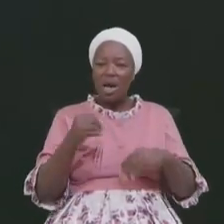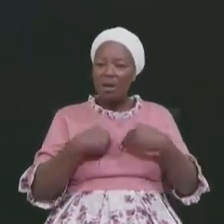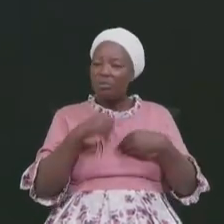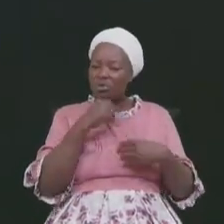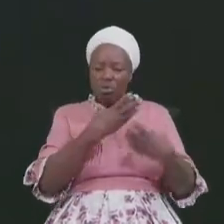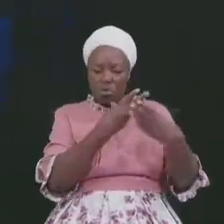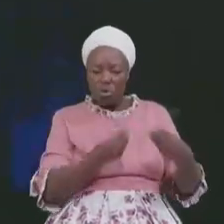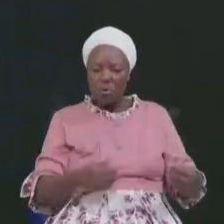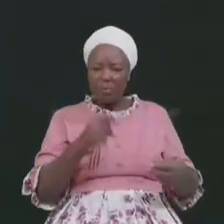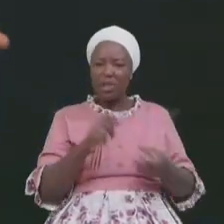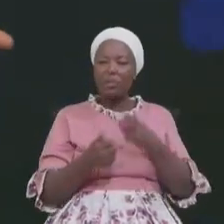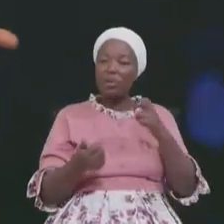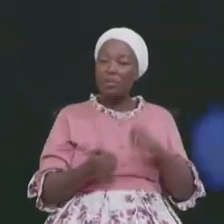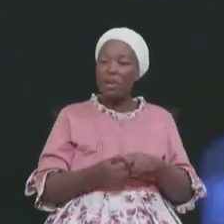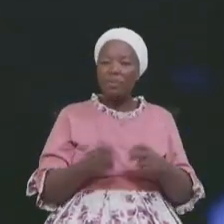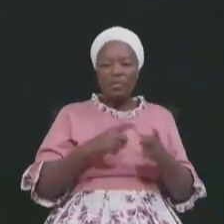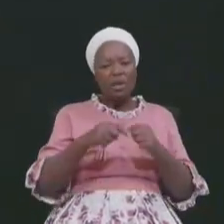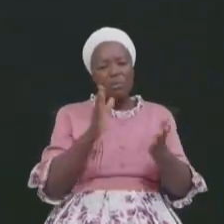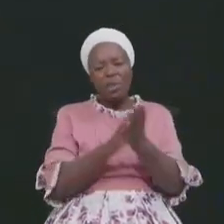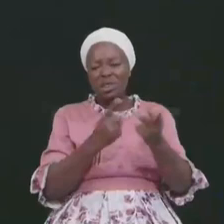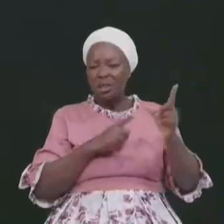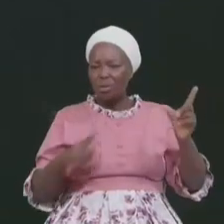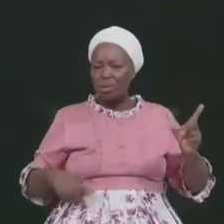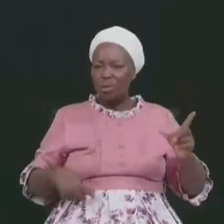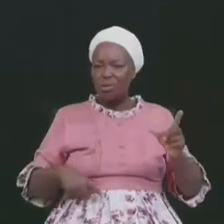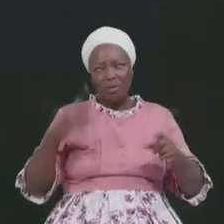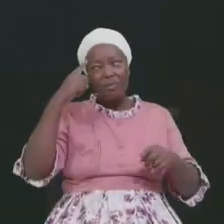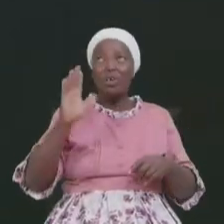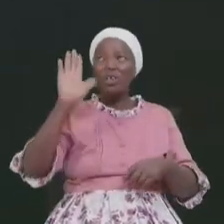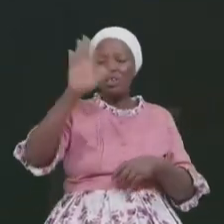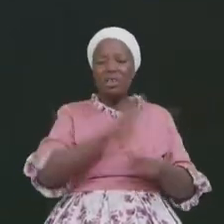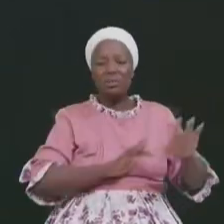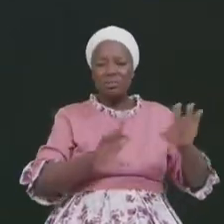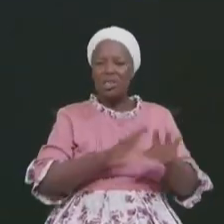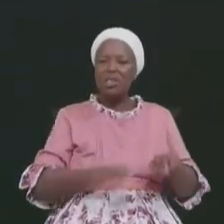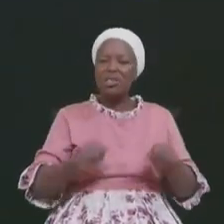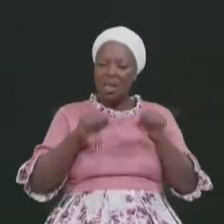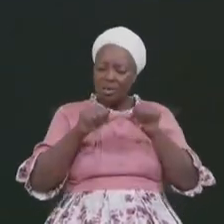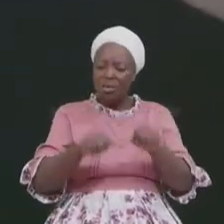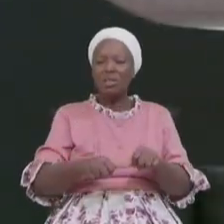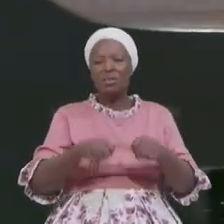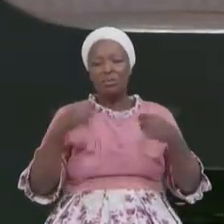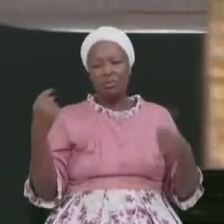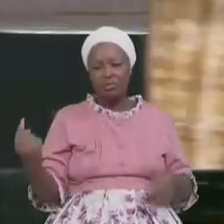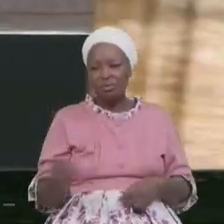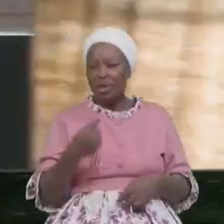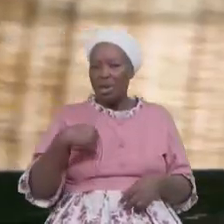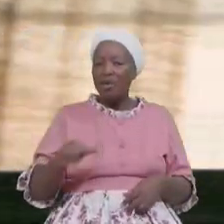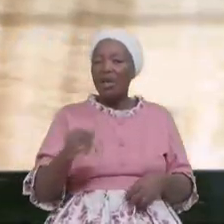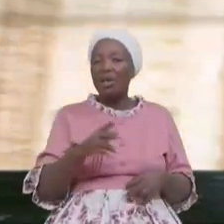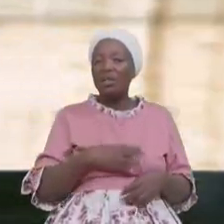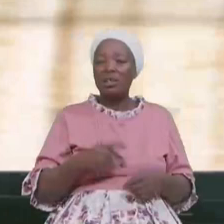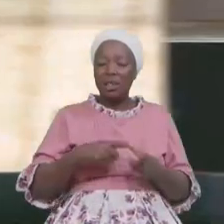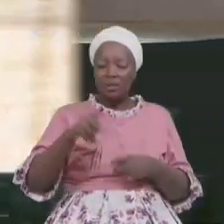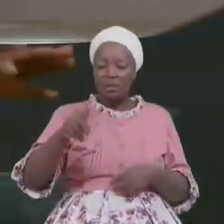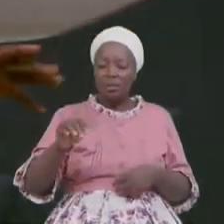problème, louez Dieu alors. Car sa miséricorde durera toujours. Et comme Paul et Silas